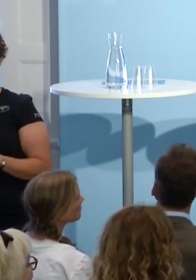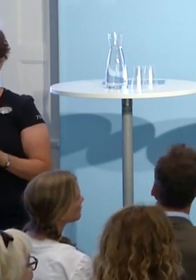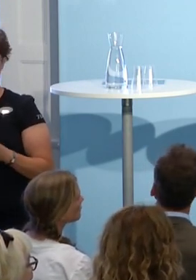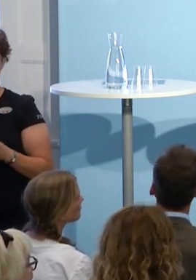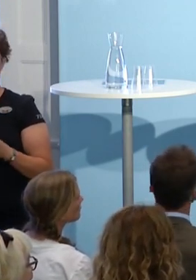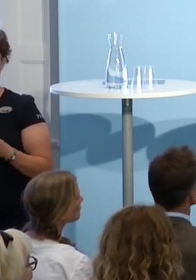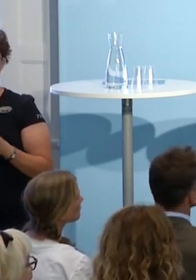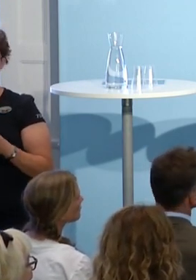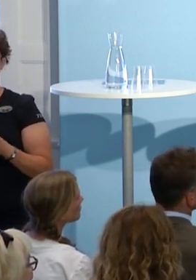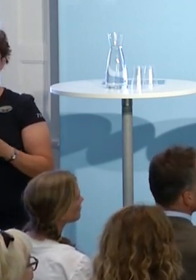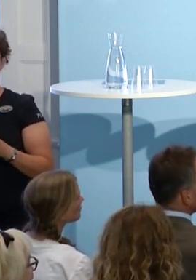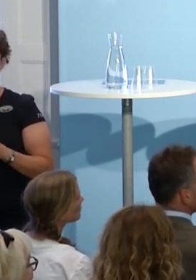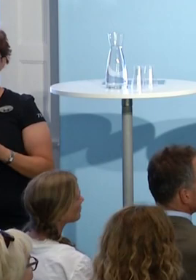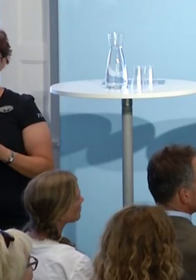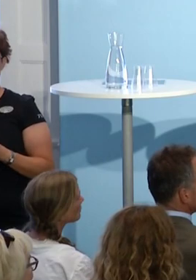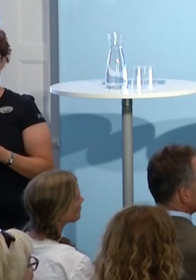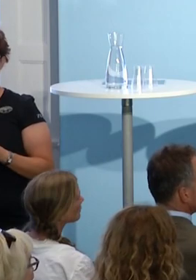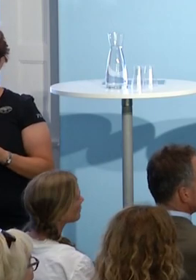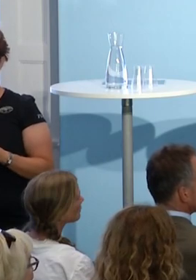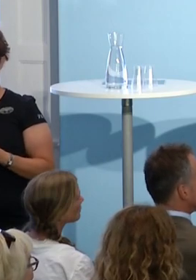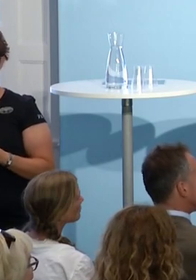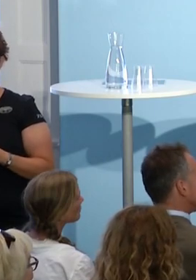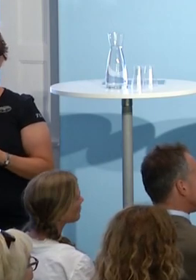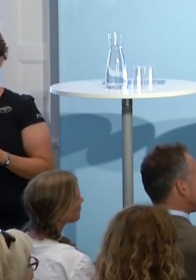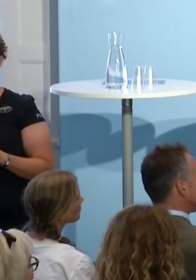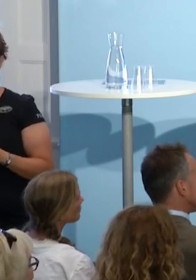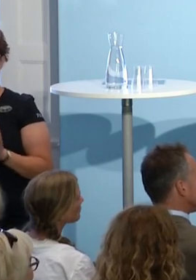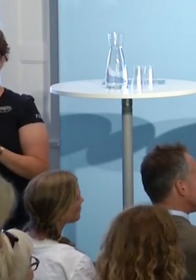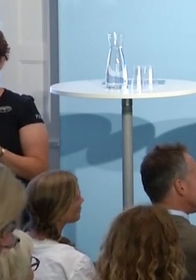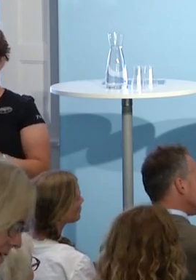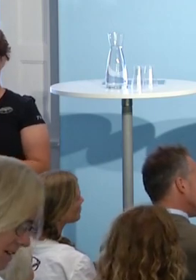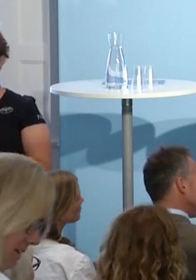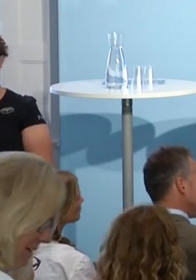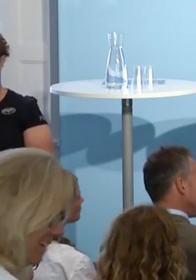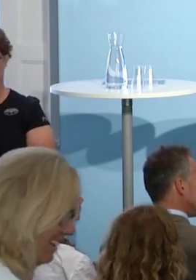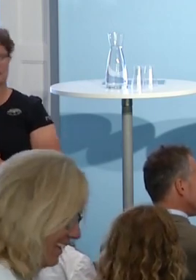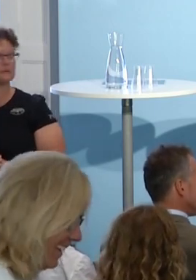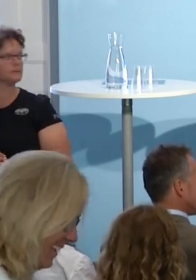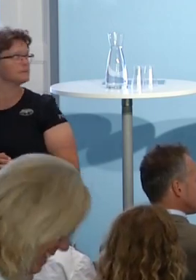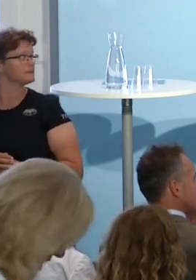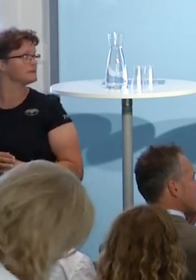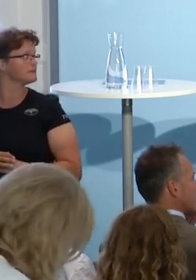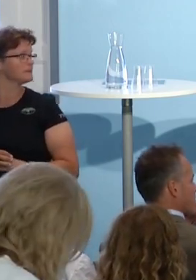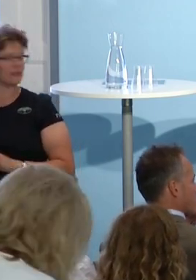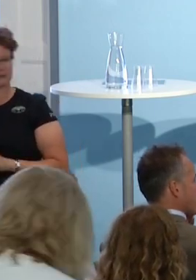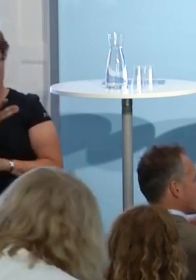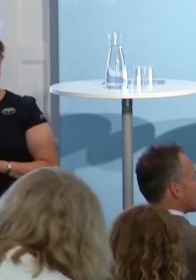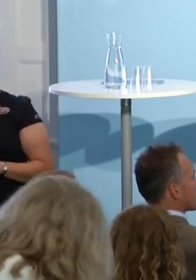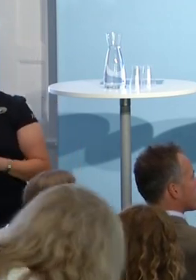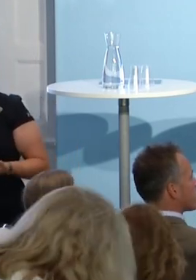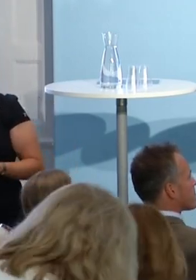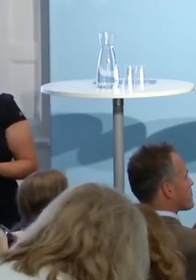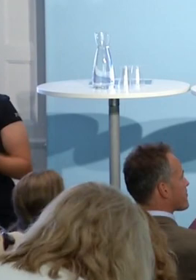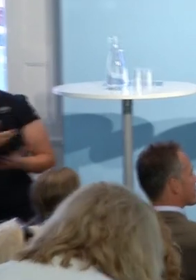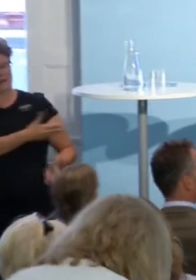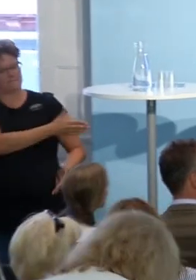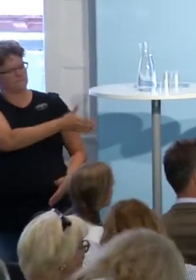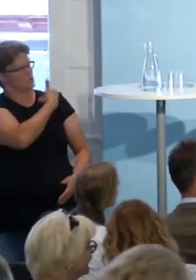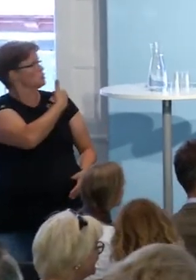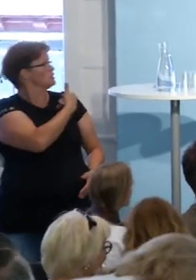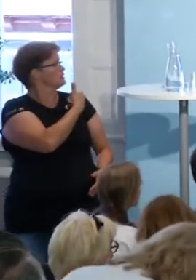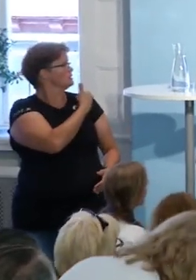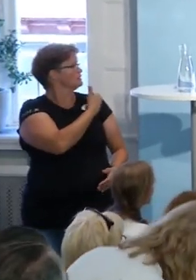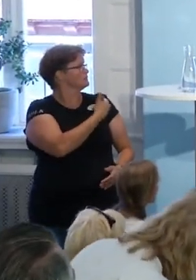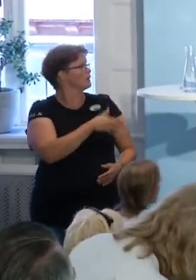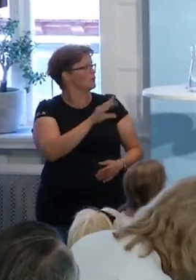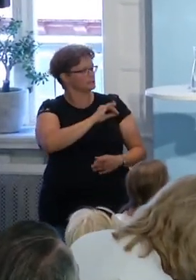Och välkommen Karin Vangård från Stockholm. Ja. Och ni parkerar längst bort på den sidan. Ja.